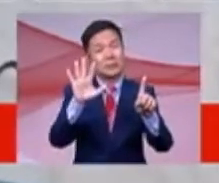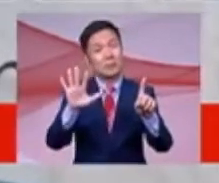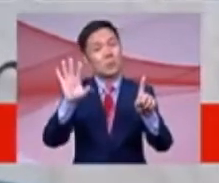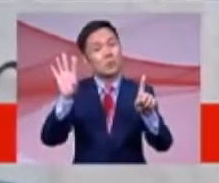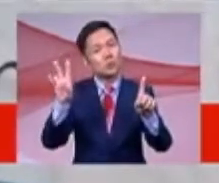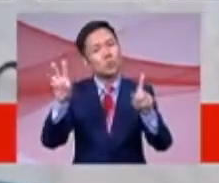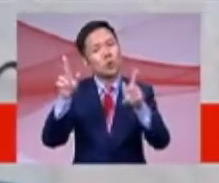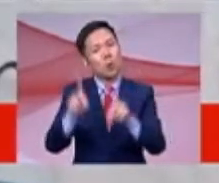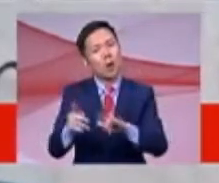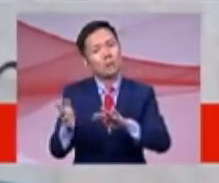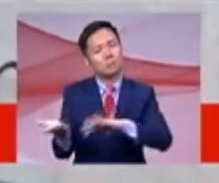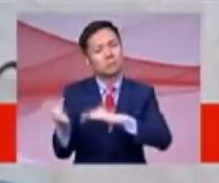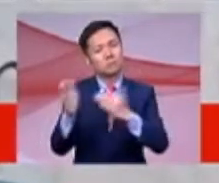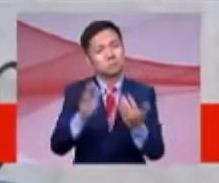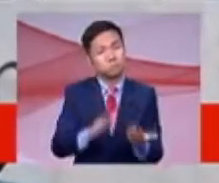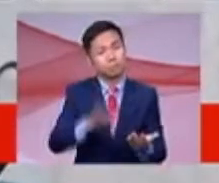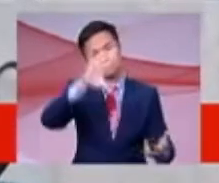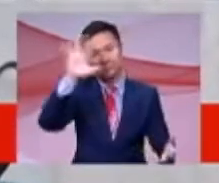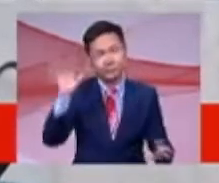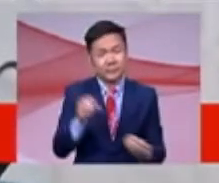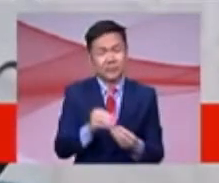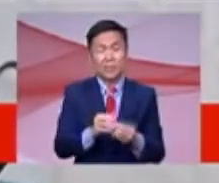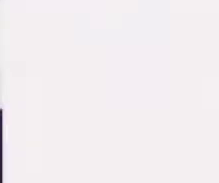1,657 kes, iaitu bersamaan dengan